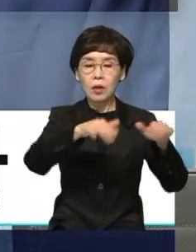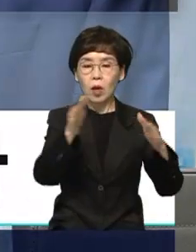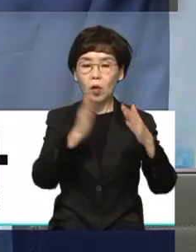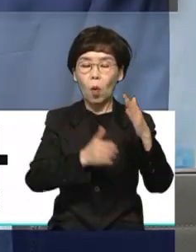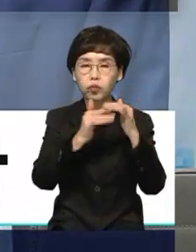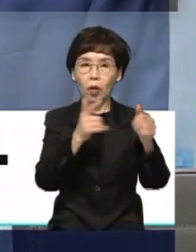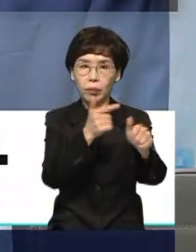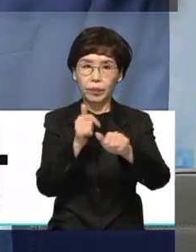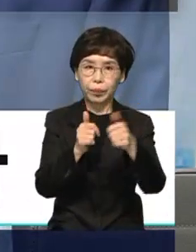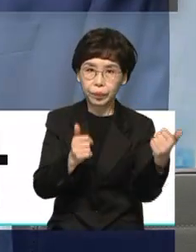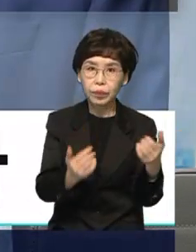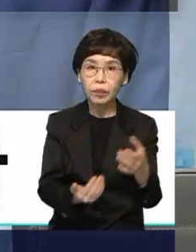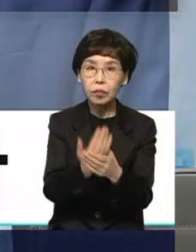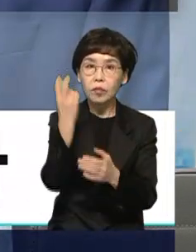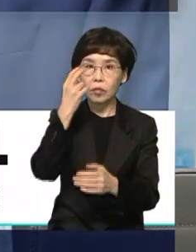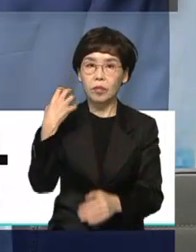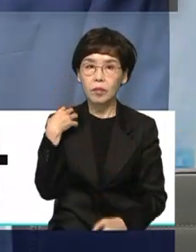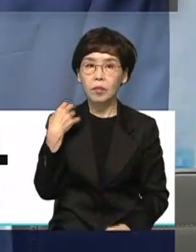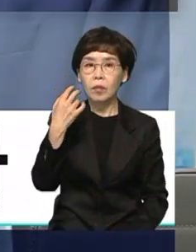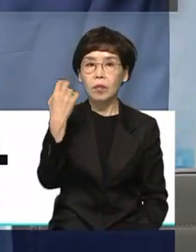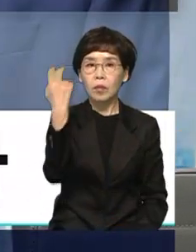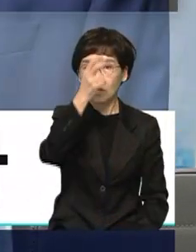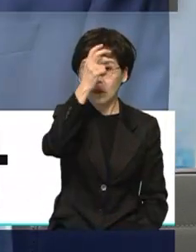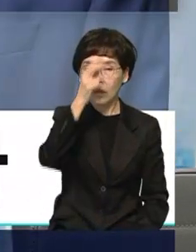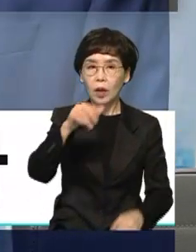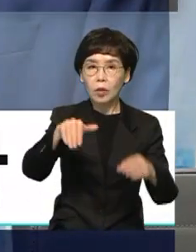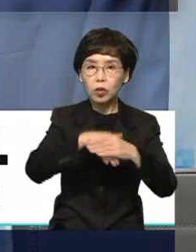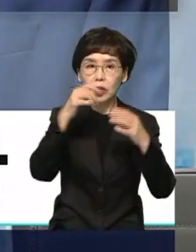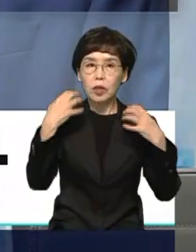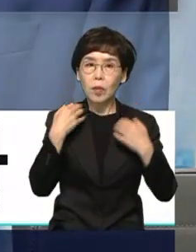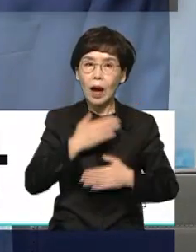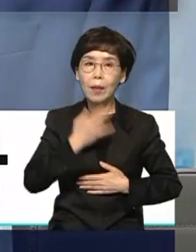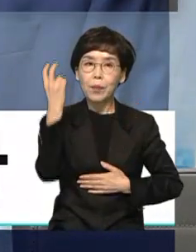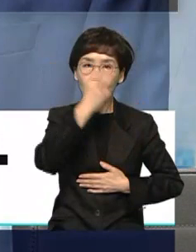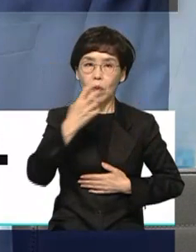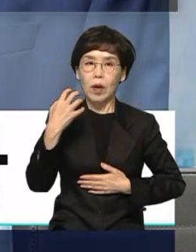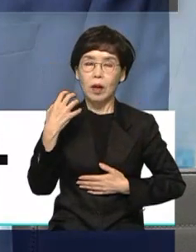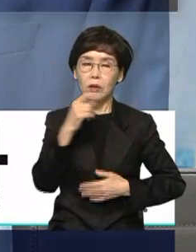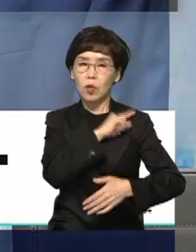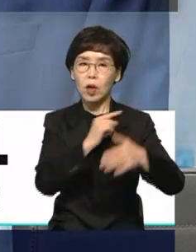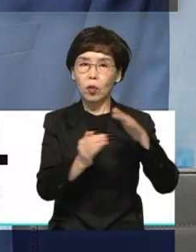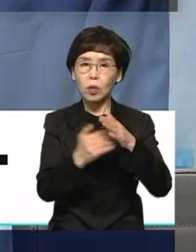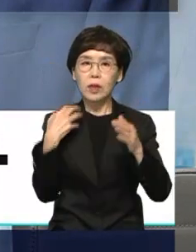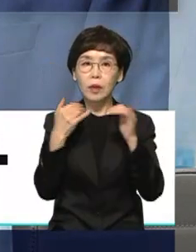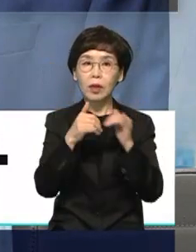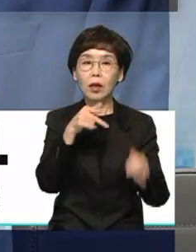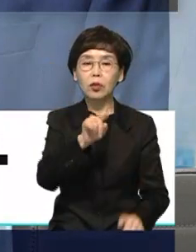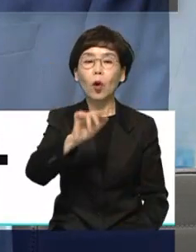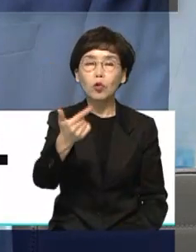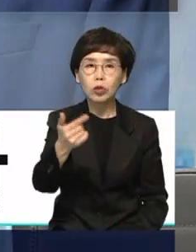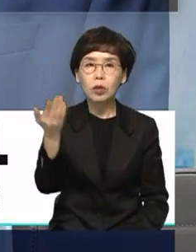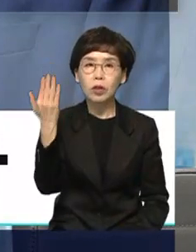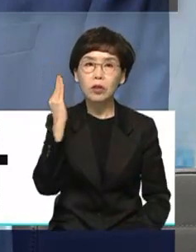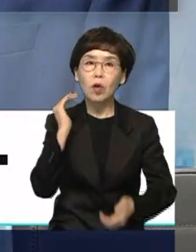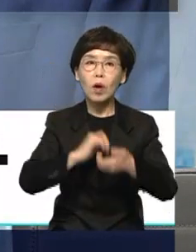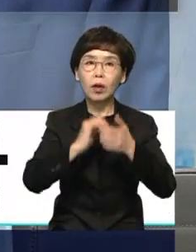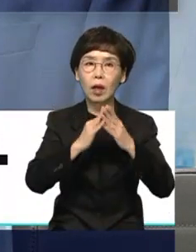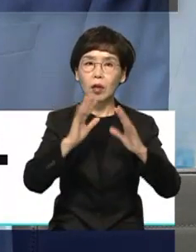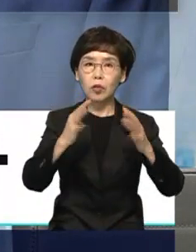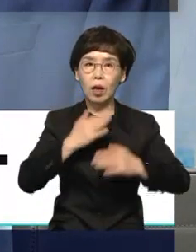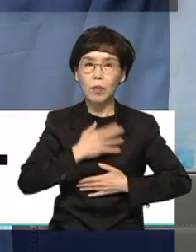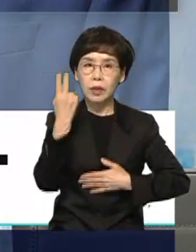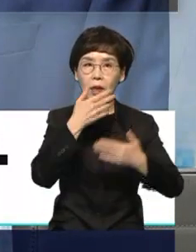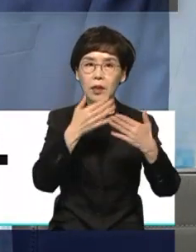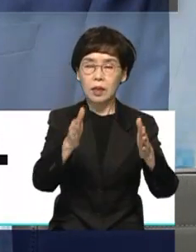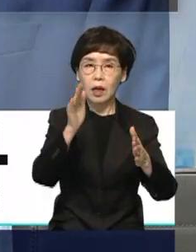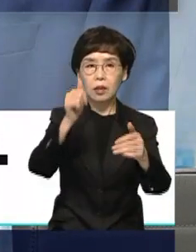서해공무원 피격 사건을 수사 중인 검찰은 문재인 정부 안보라인의 최고 책임자인 서훈 전 청와대 국가안보실장을 소환했습니다. 각종